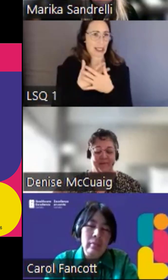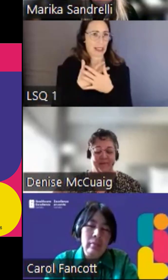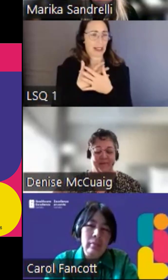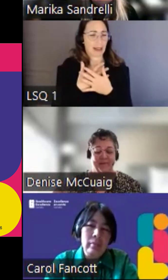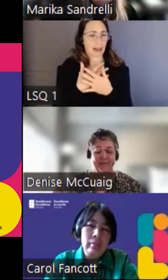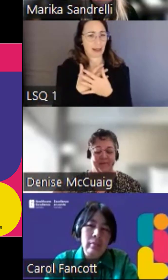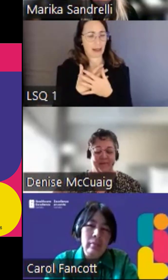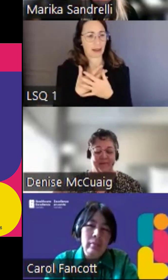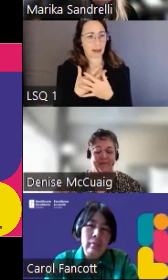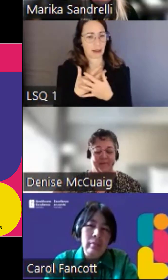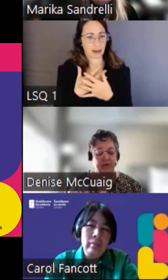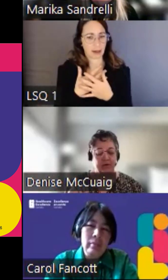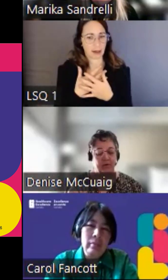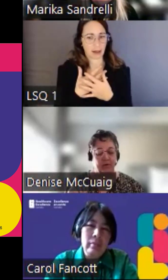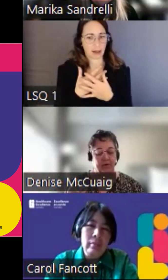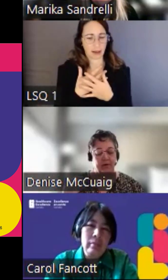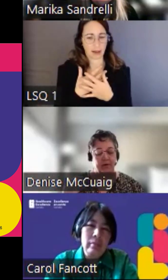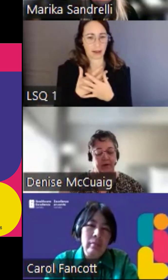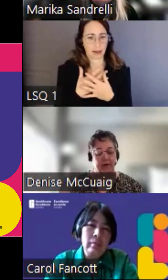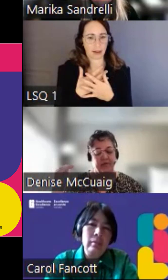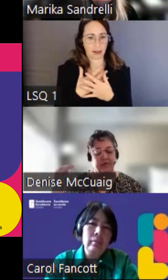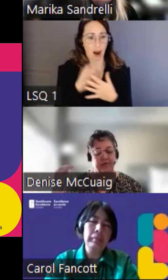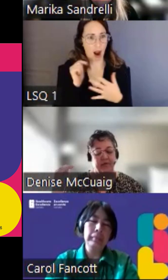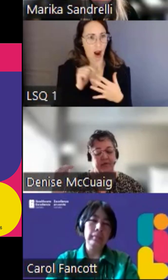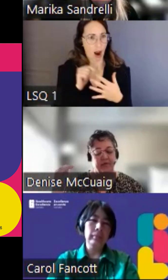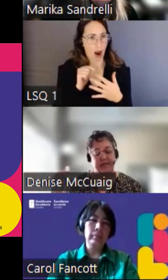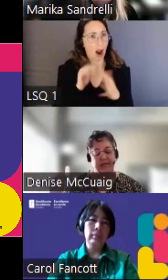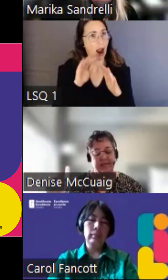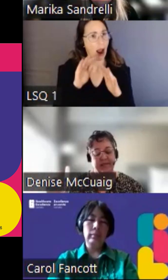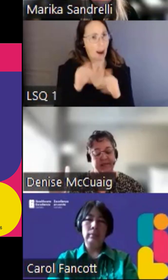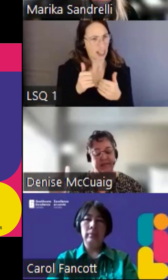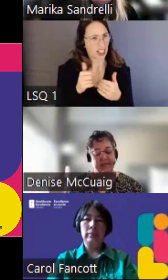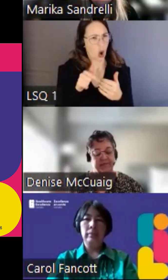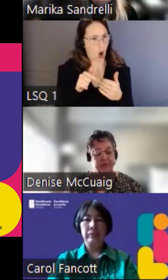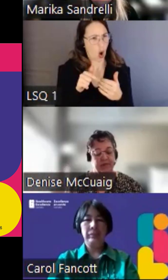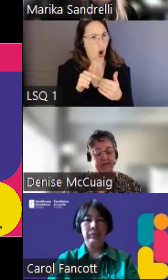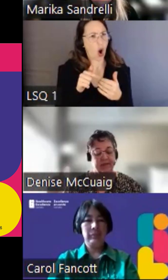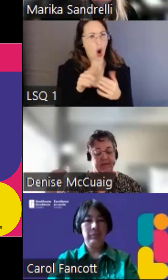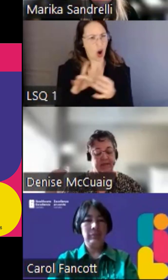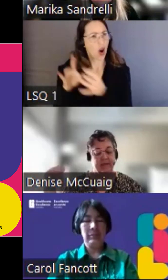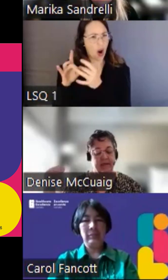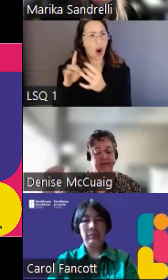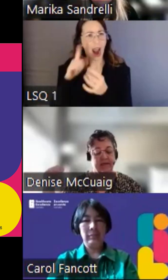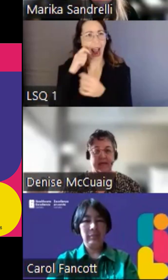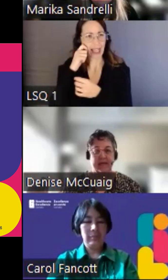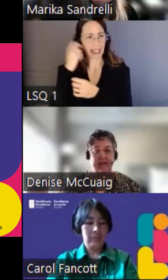J'ai apprécié vos 3 points, votre événement, les 3,